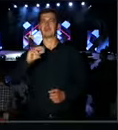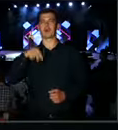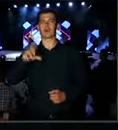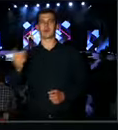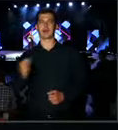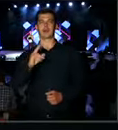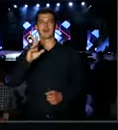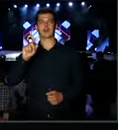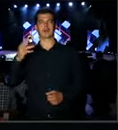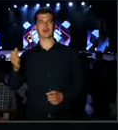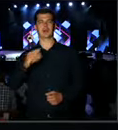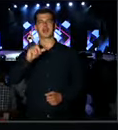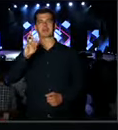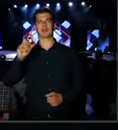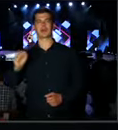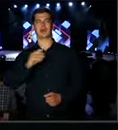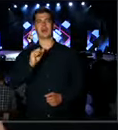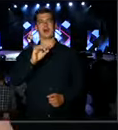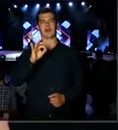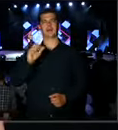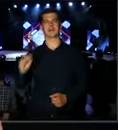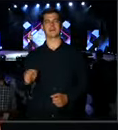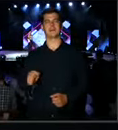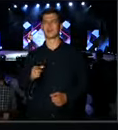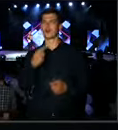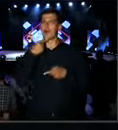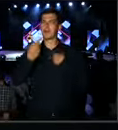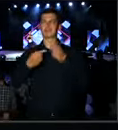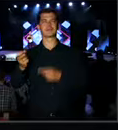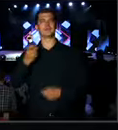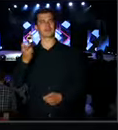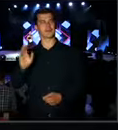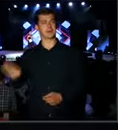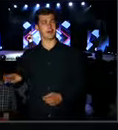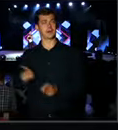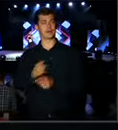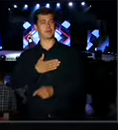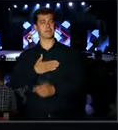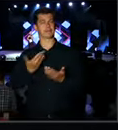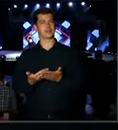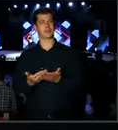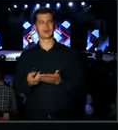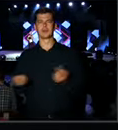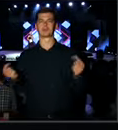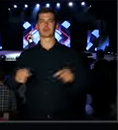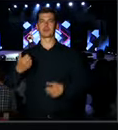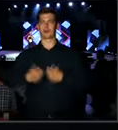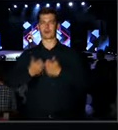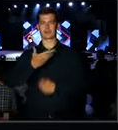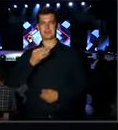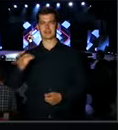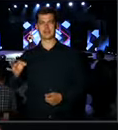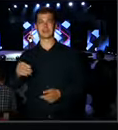Karolina, Elżbieta i Agata. Powiedzą, czym się interesują, dlaczego postanowiły wziąć udział w tymże konkursie